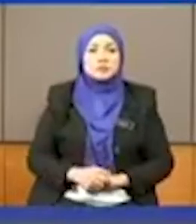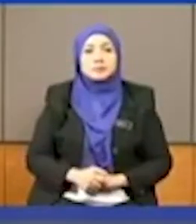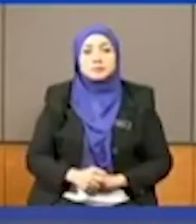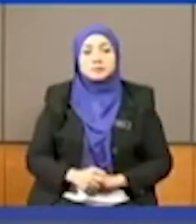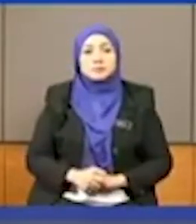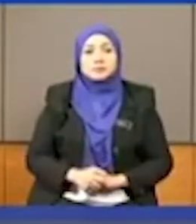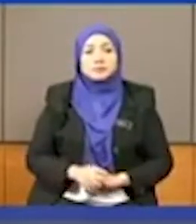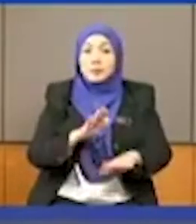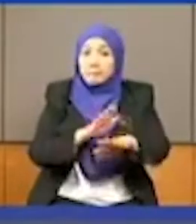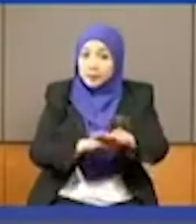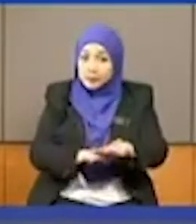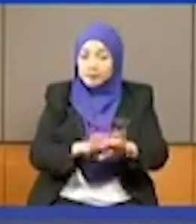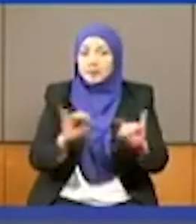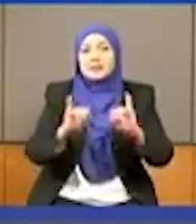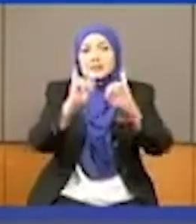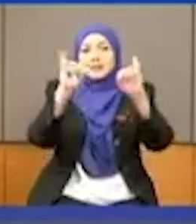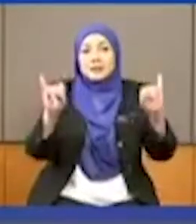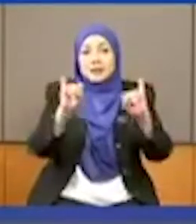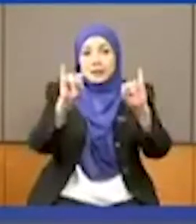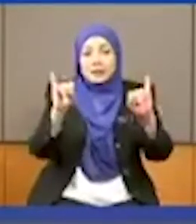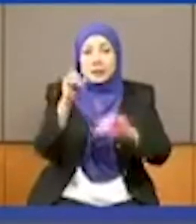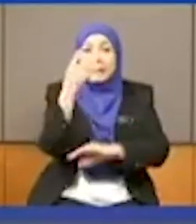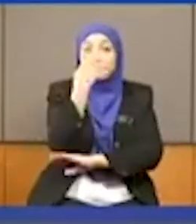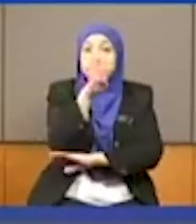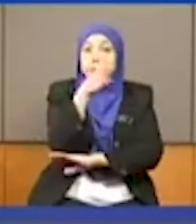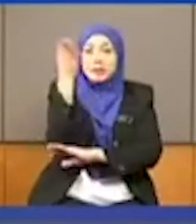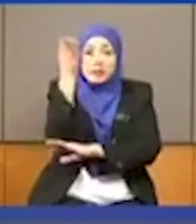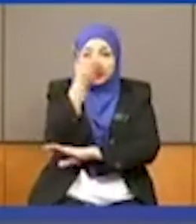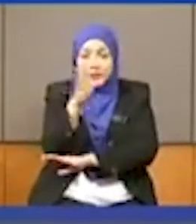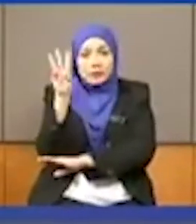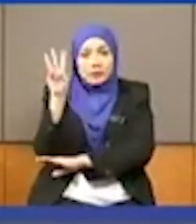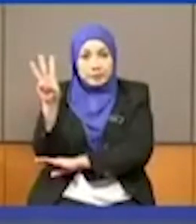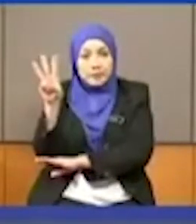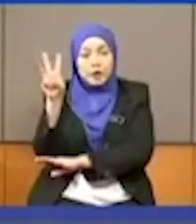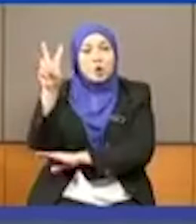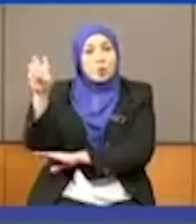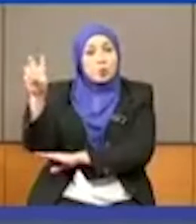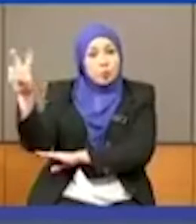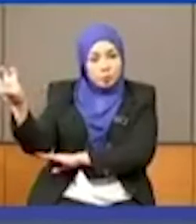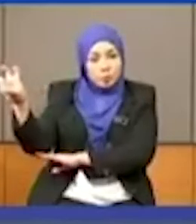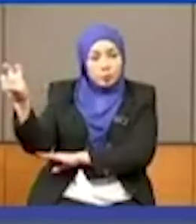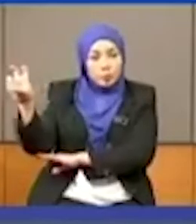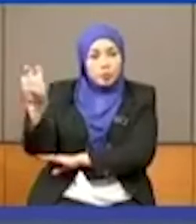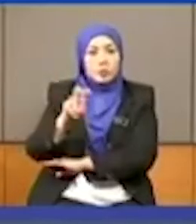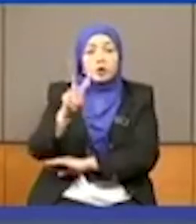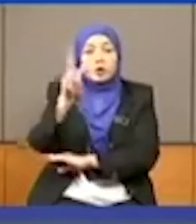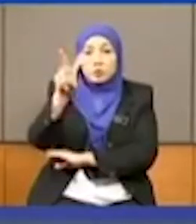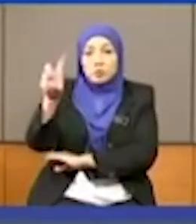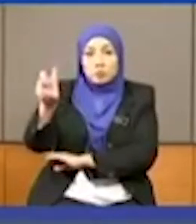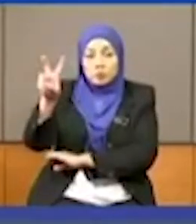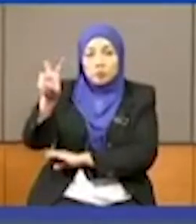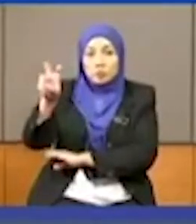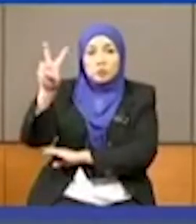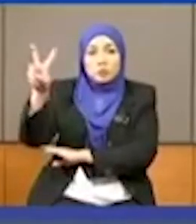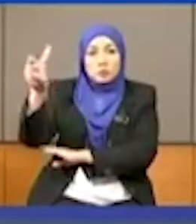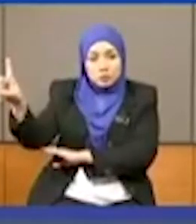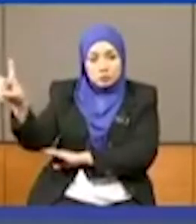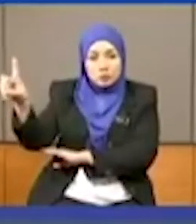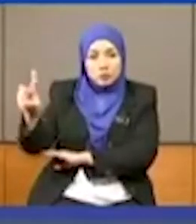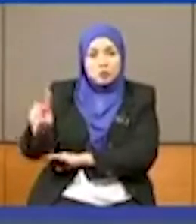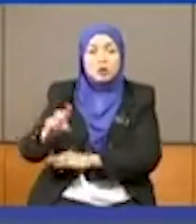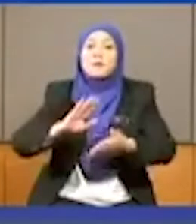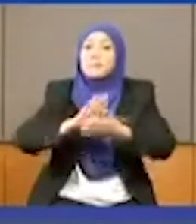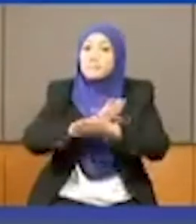pada hari isnin ini pada 14 Jun pada 14 John 2021 segel sleep